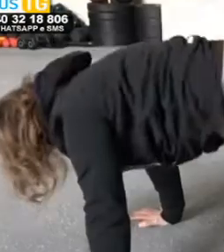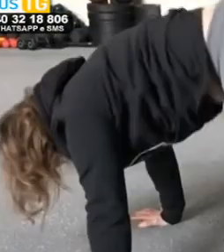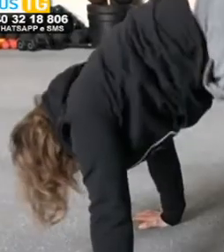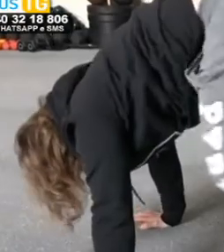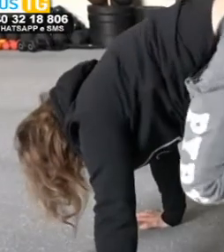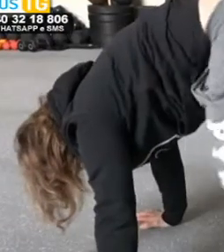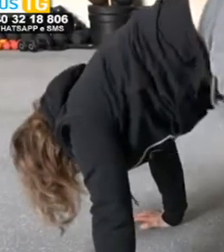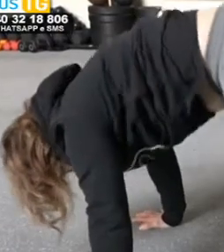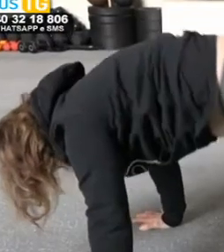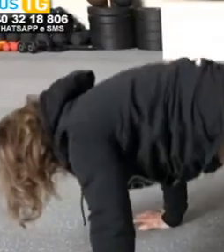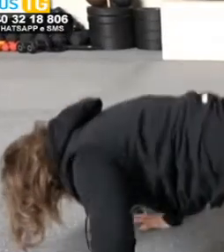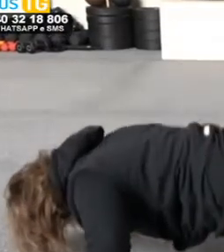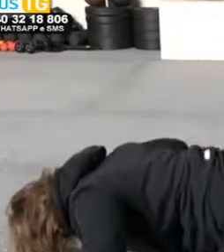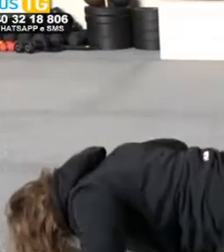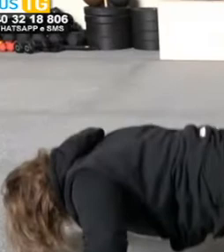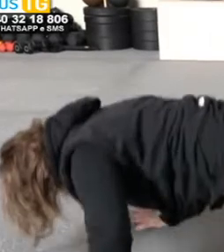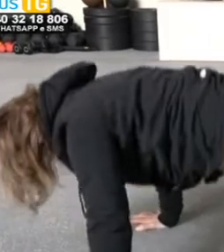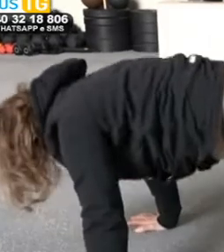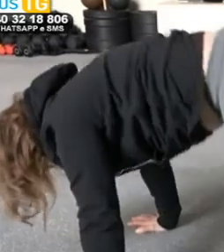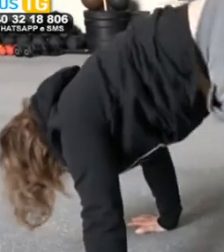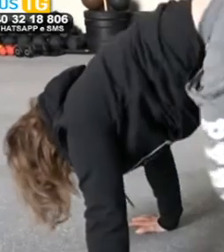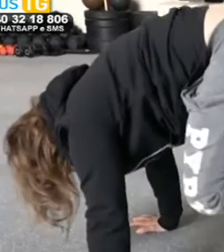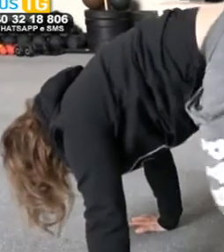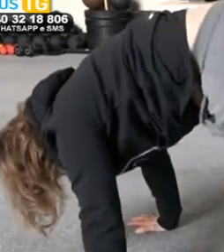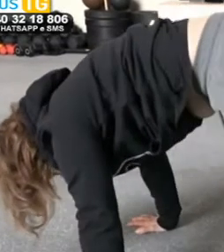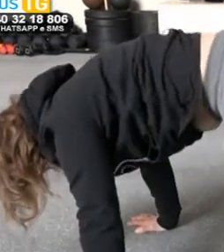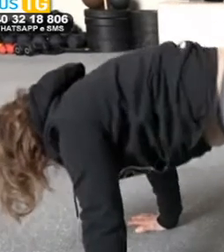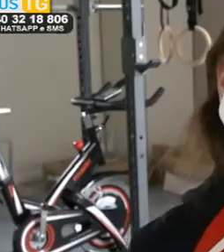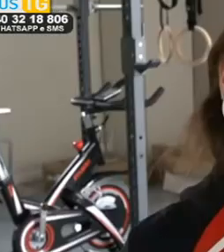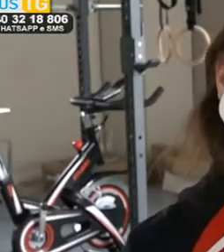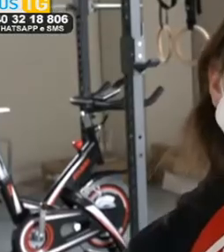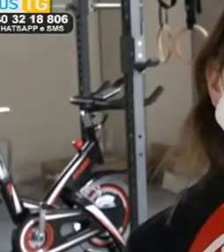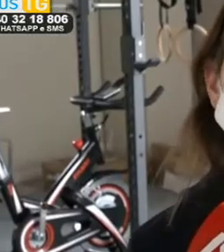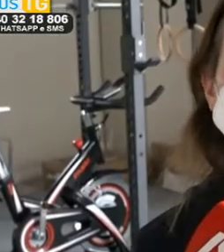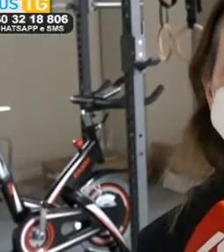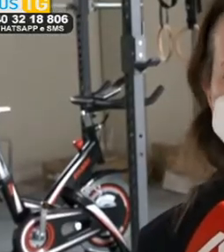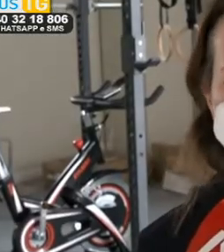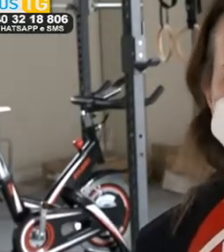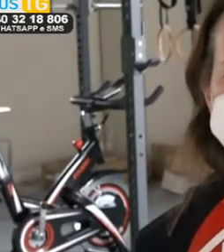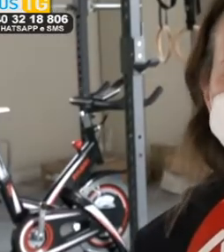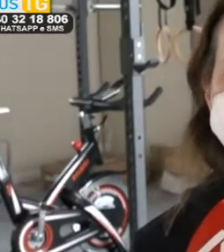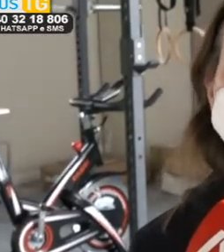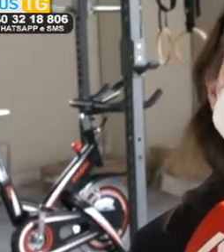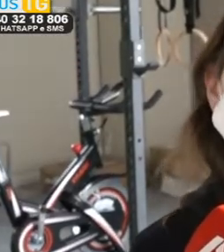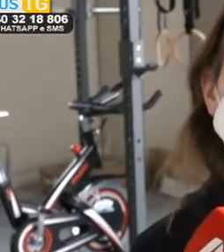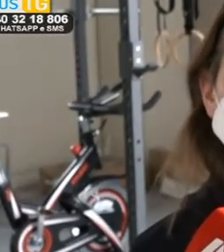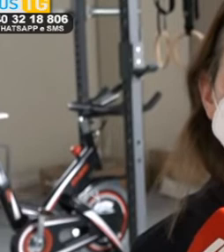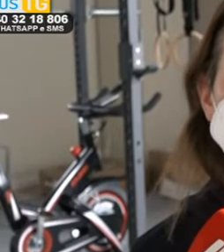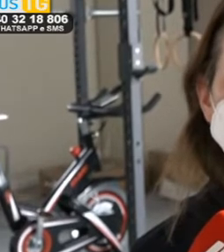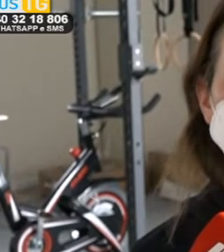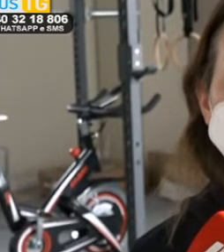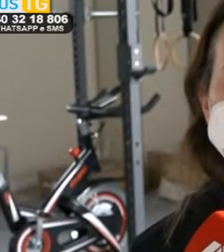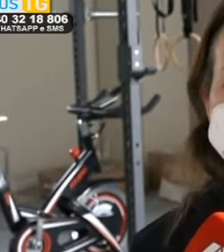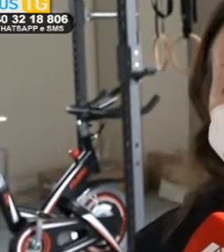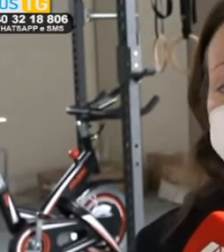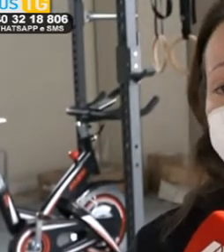reinventando dopo la chiusura del settore e che non hanno mai smesso di rispettare le regole. A fronte di chi protesta non seguendo le